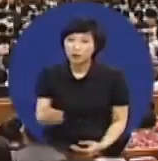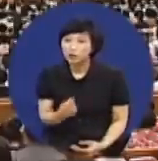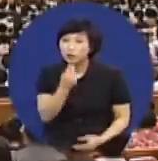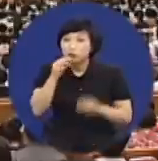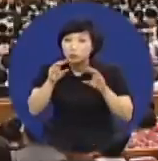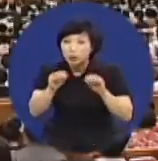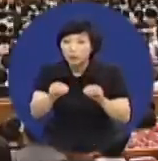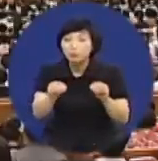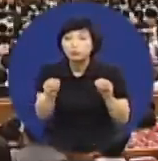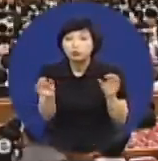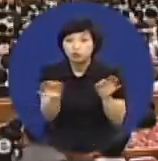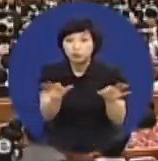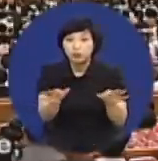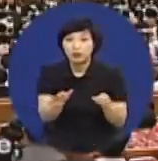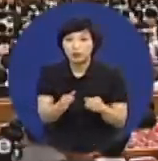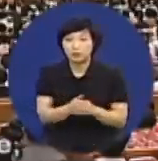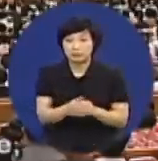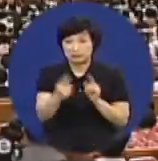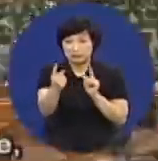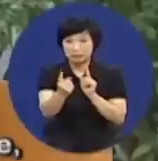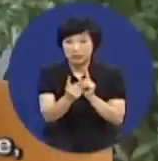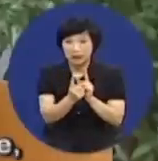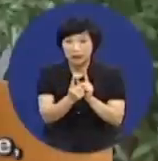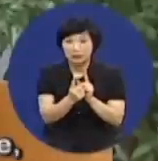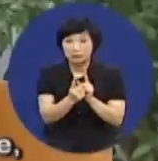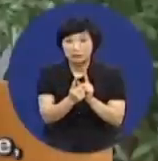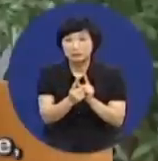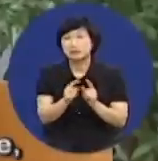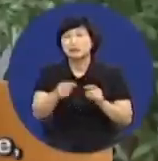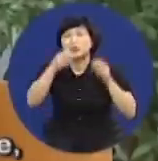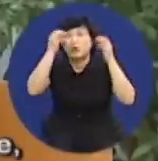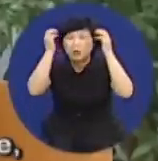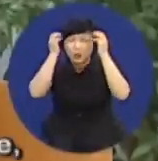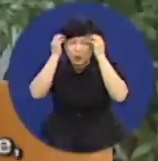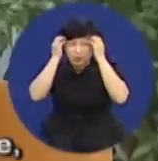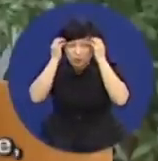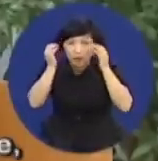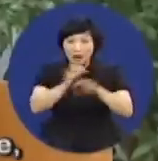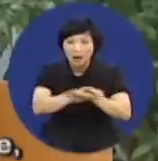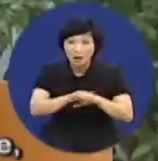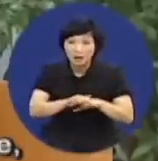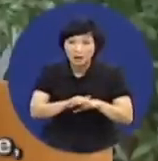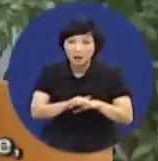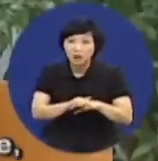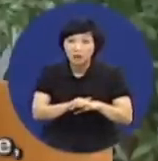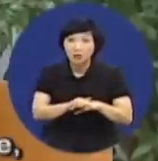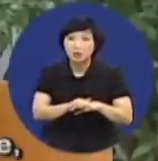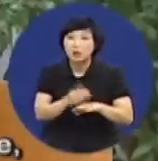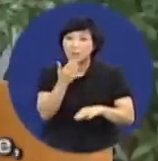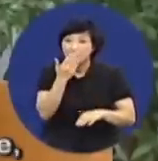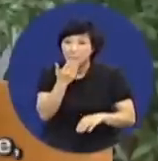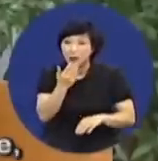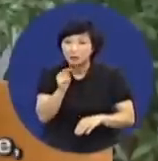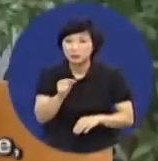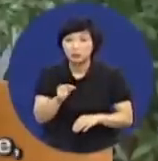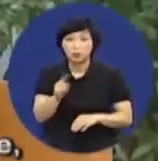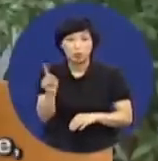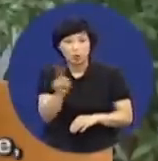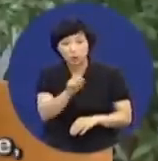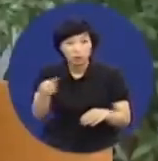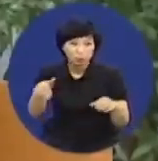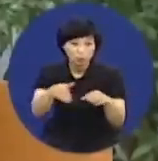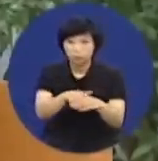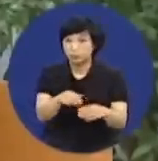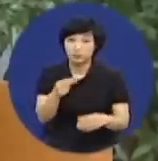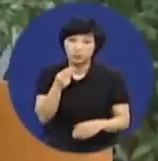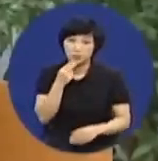肉体が終わる瞬間に受ける苦しみを解決できる方法はあるでしょうか？この